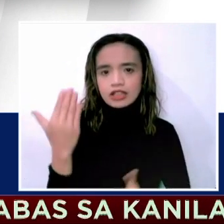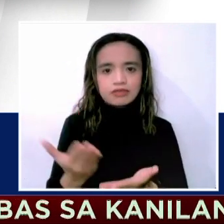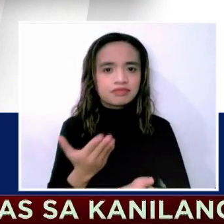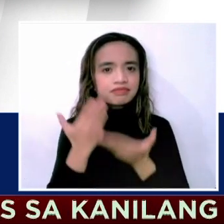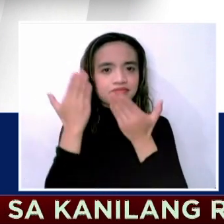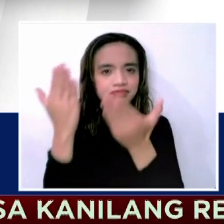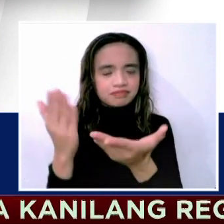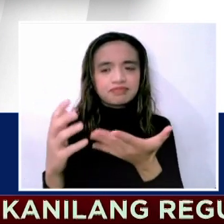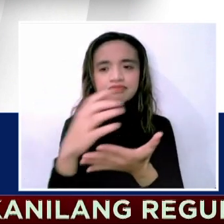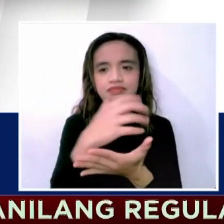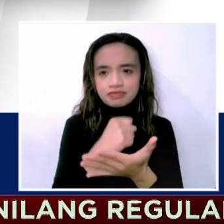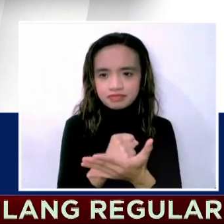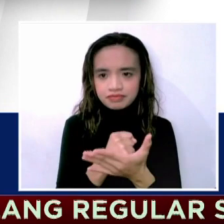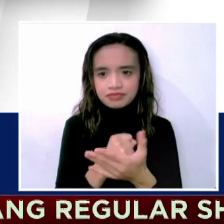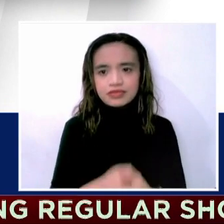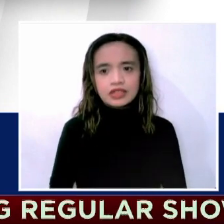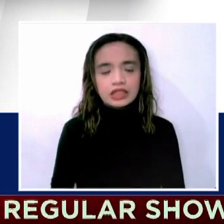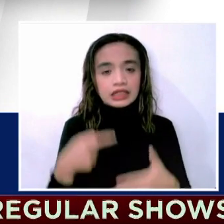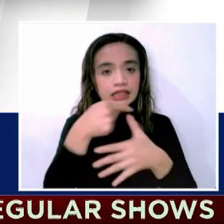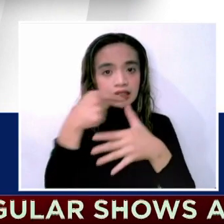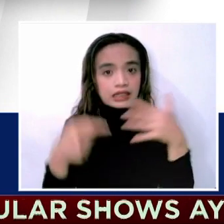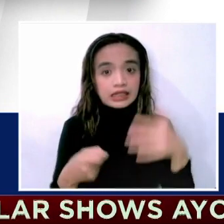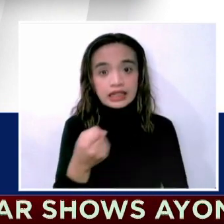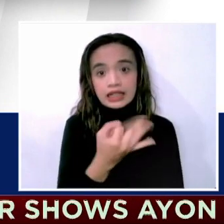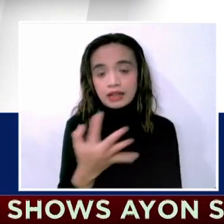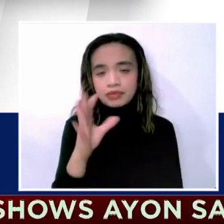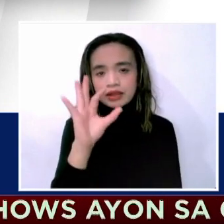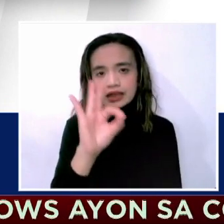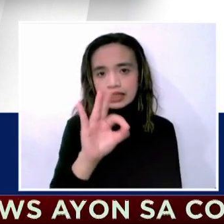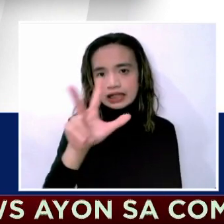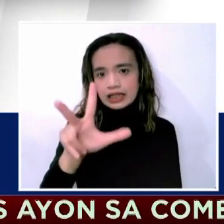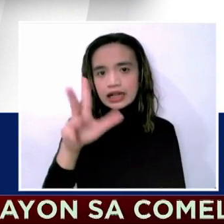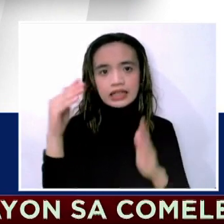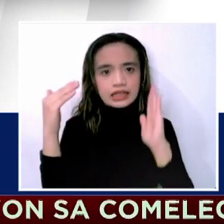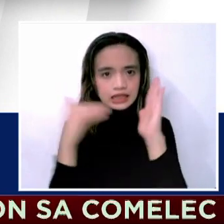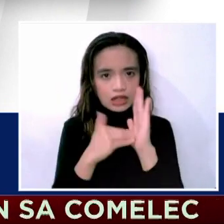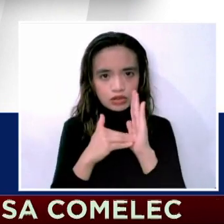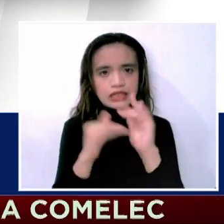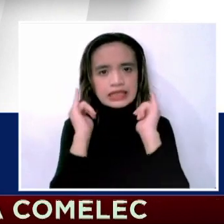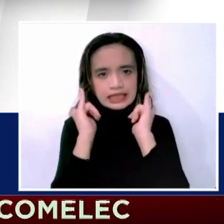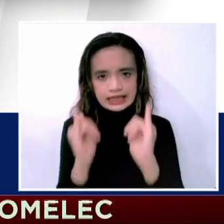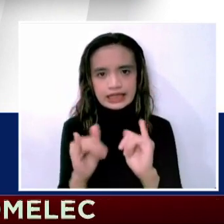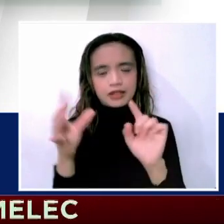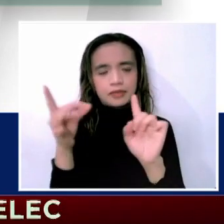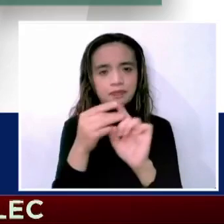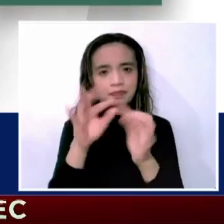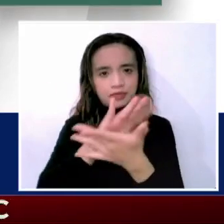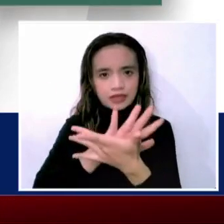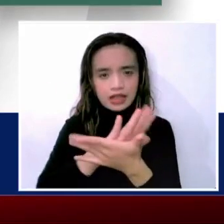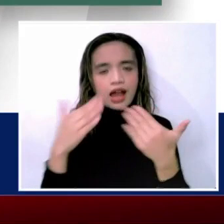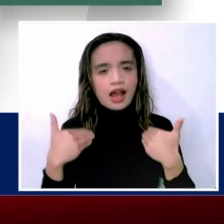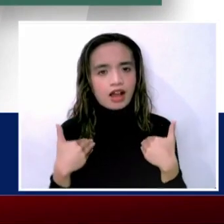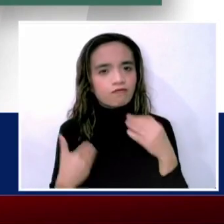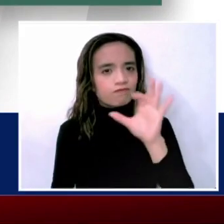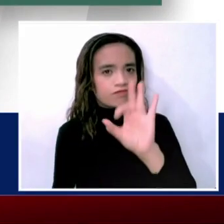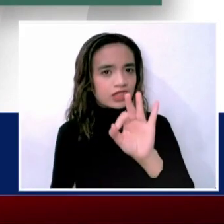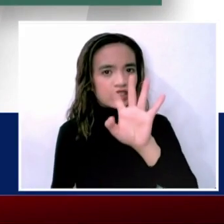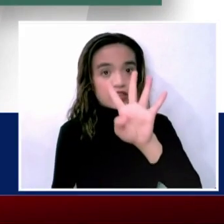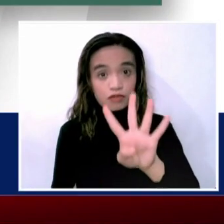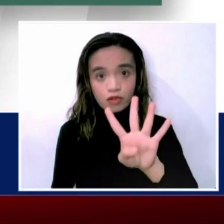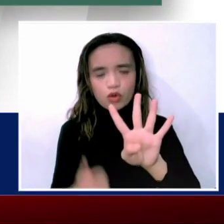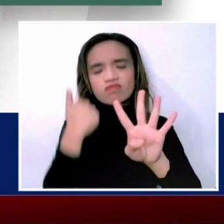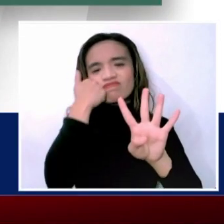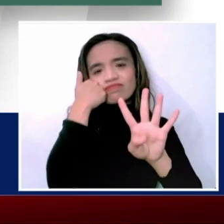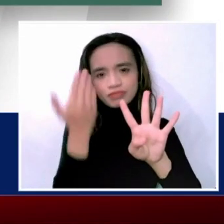datos. Sa bilang na ito, nasa higit na 93,000 ng active cases. May 94 namang naitalang